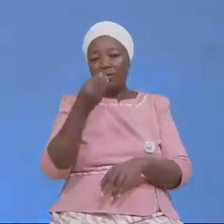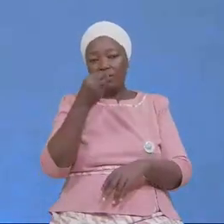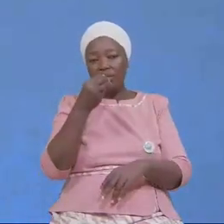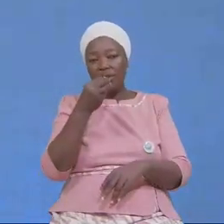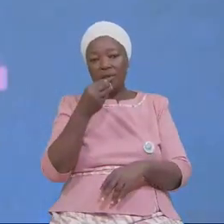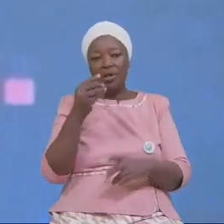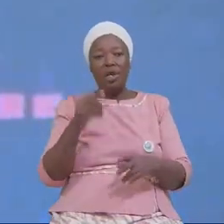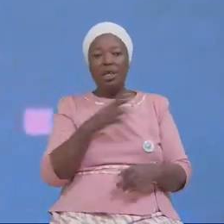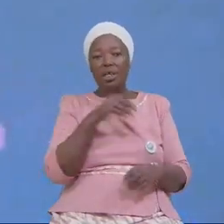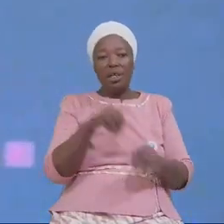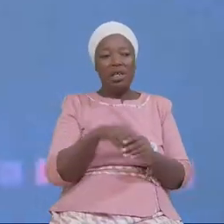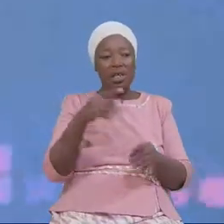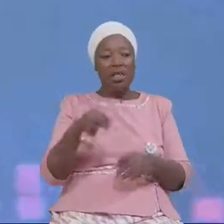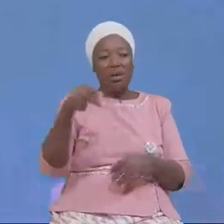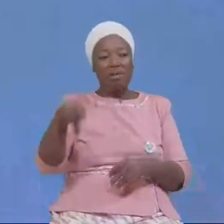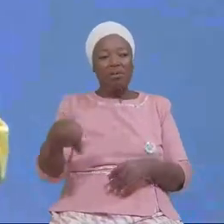du pharisien,